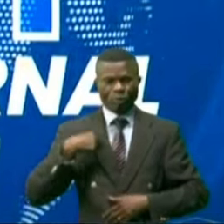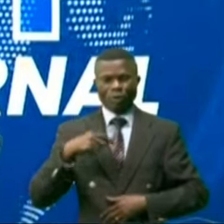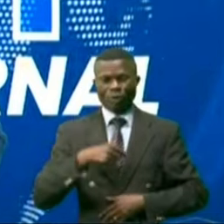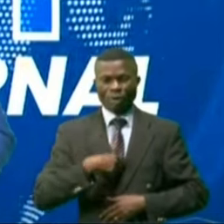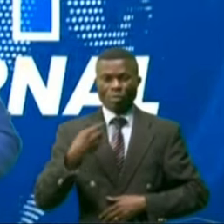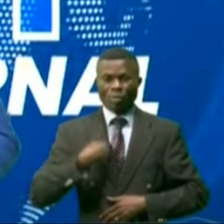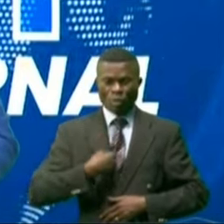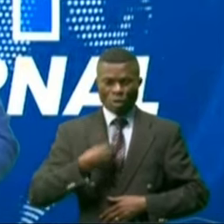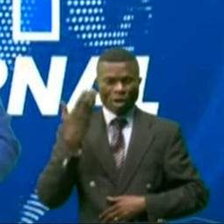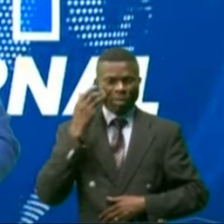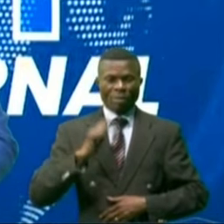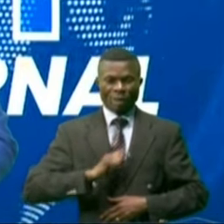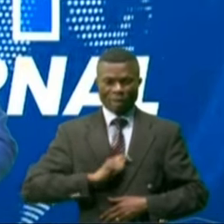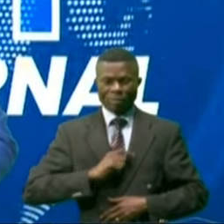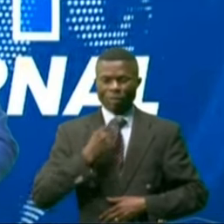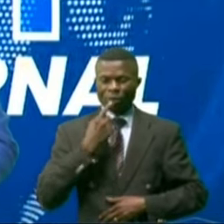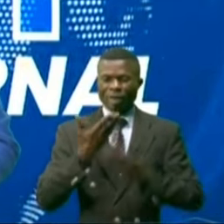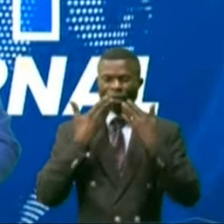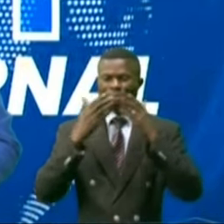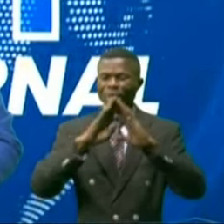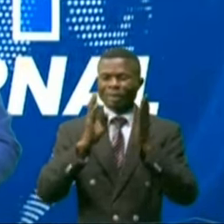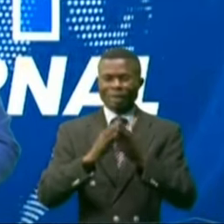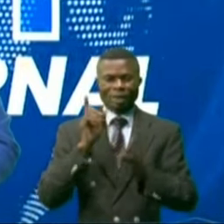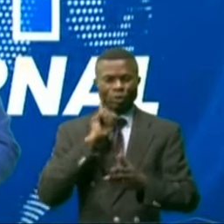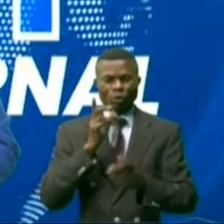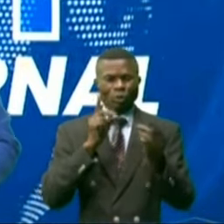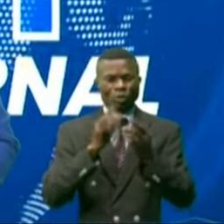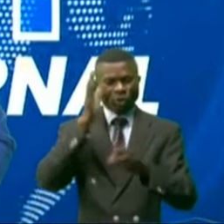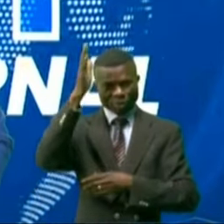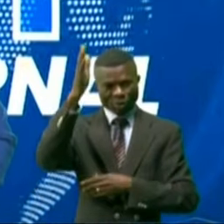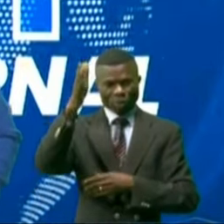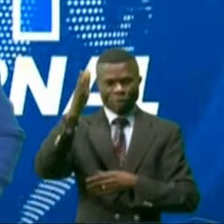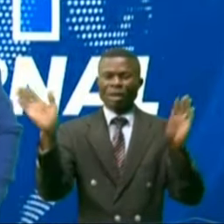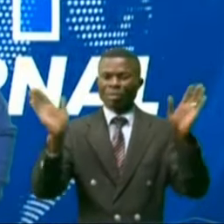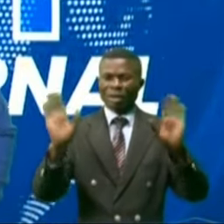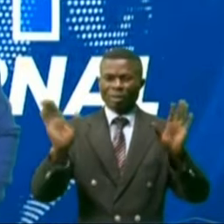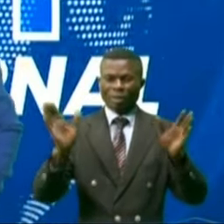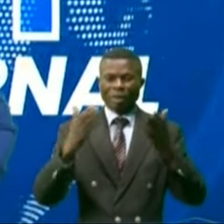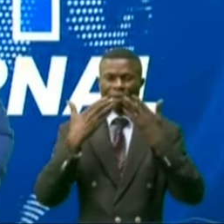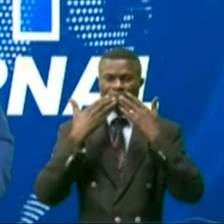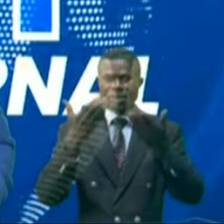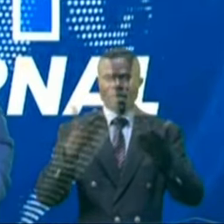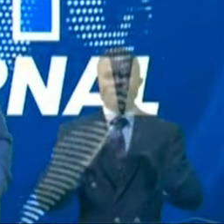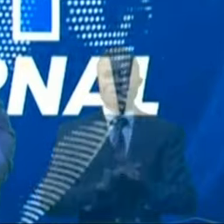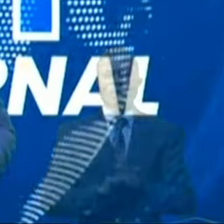Serge Mata revient pour vous informer. Je vous retrouve demain à 20h avec le même plaisir.